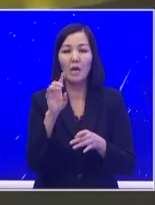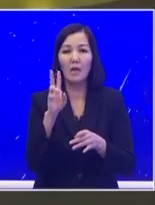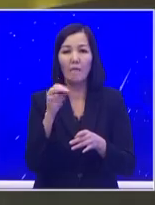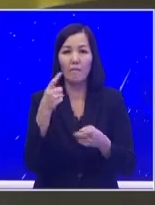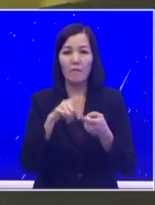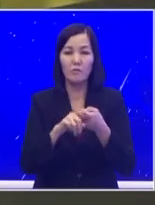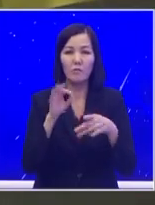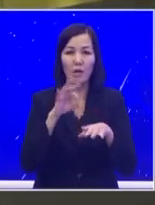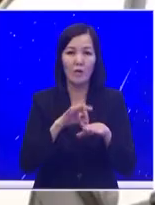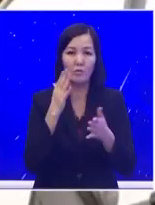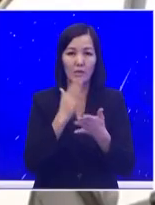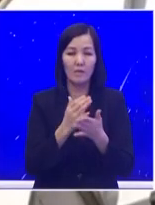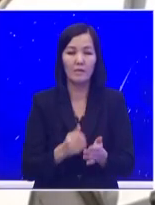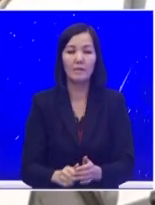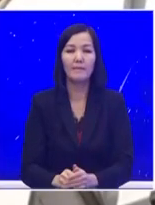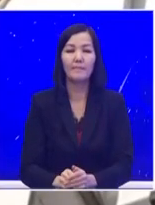анықталды.